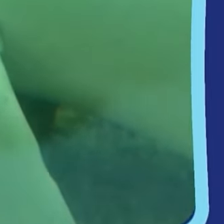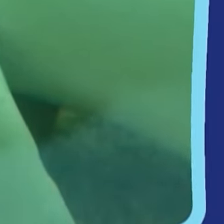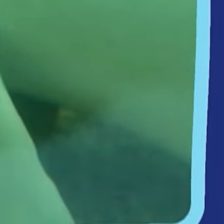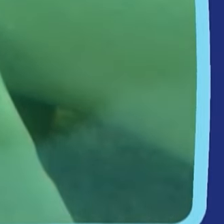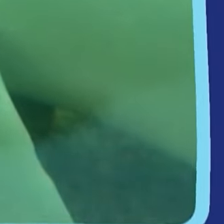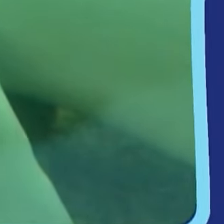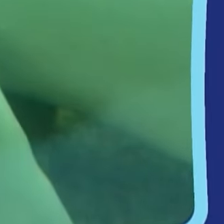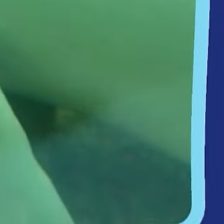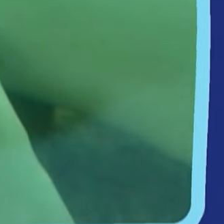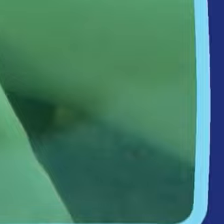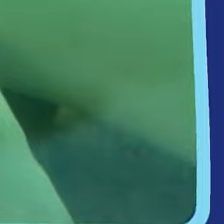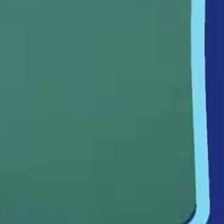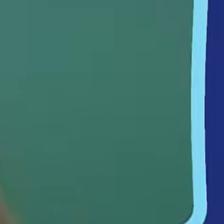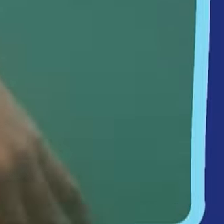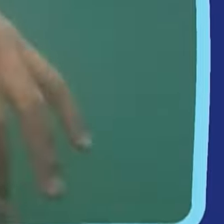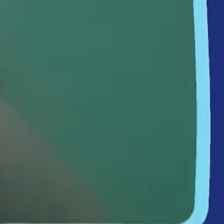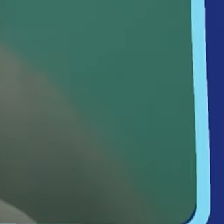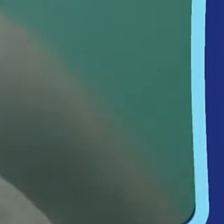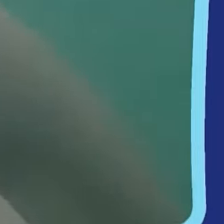ค่ะแ